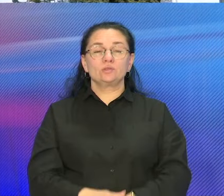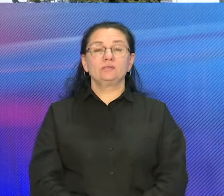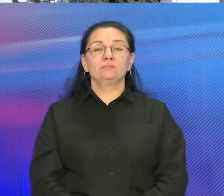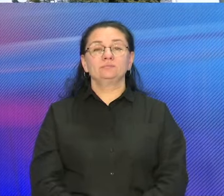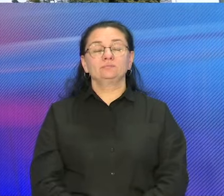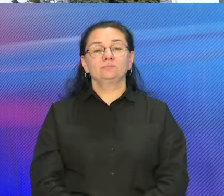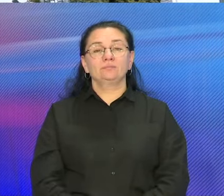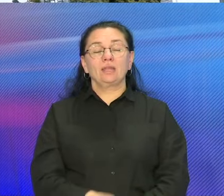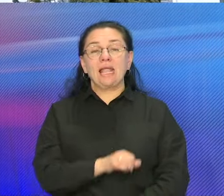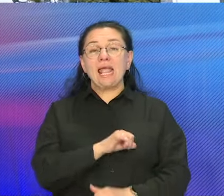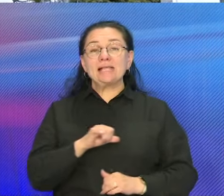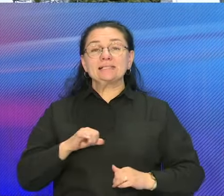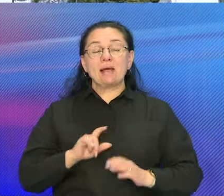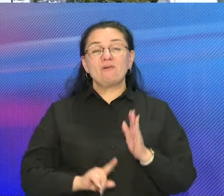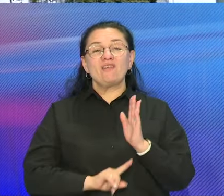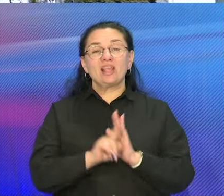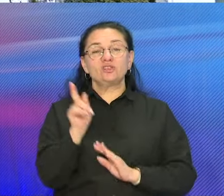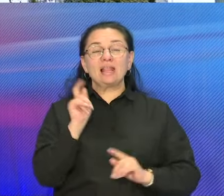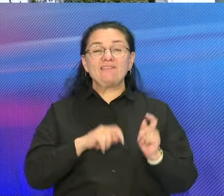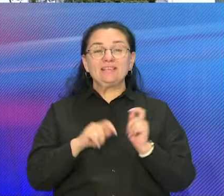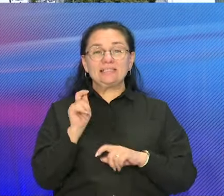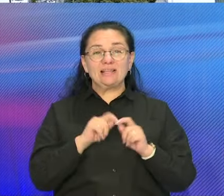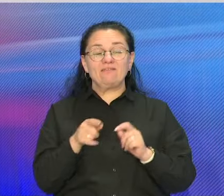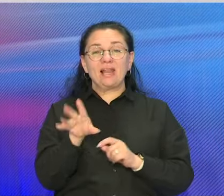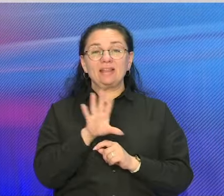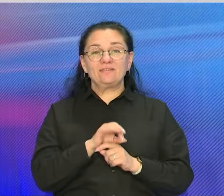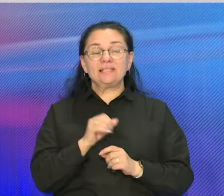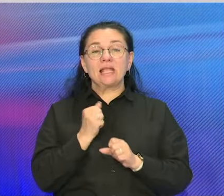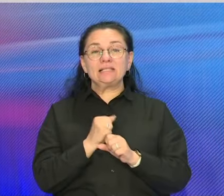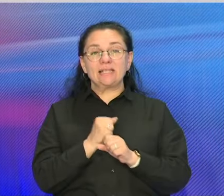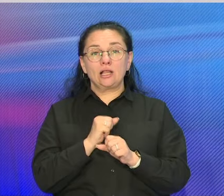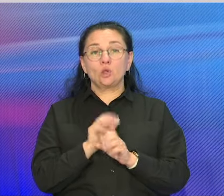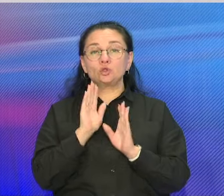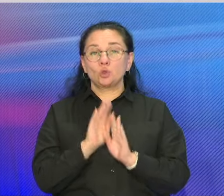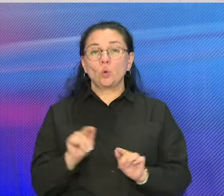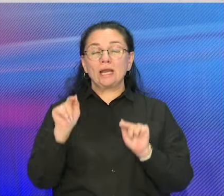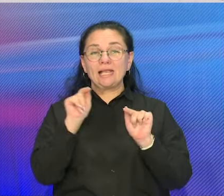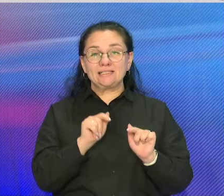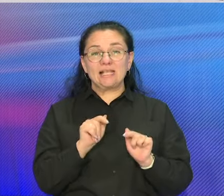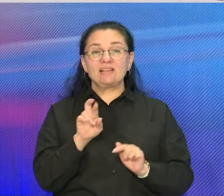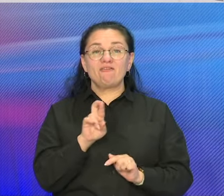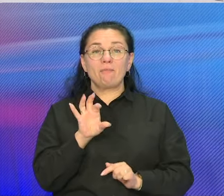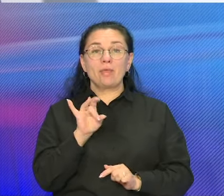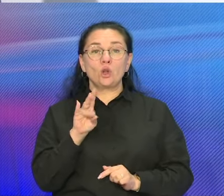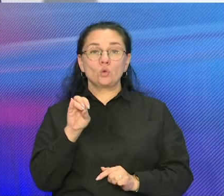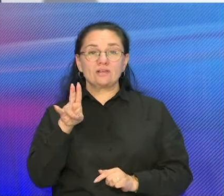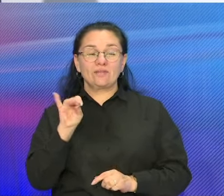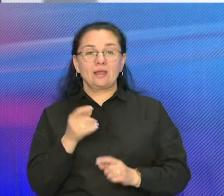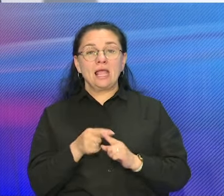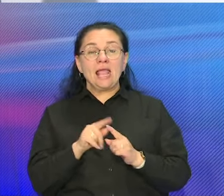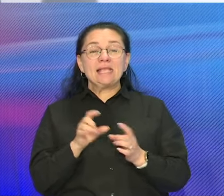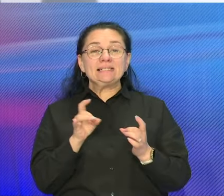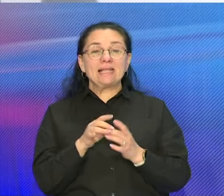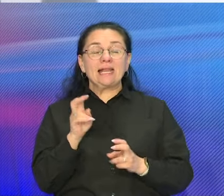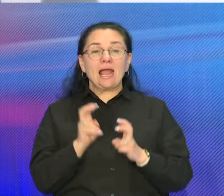С самага пачатку фестивалю усе шкляне і його прозы вырабляюцца толькі тут, у Бярозавцы. І ніздарма Шклозавод